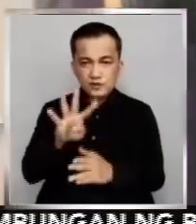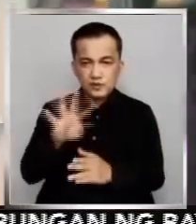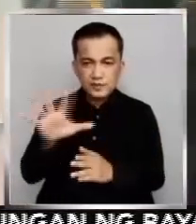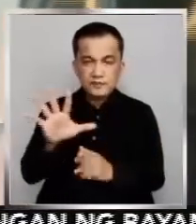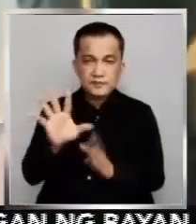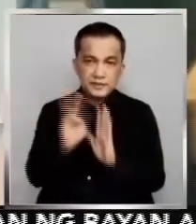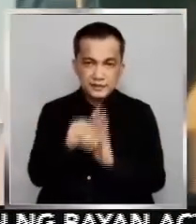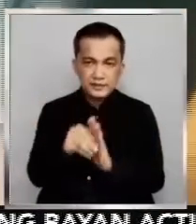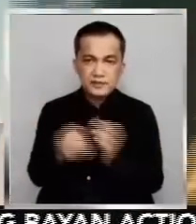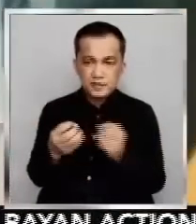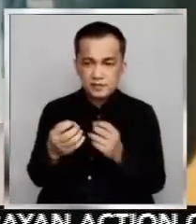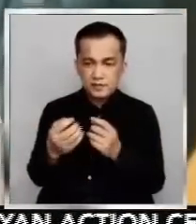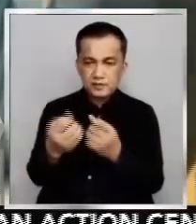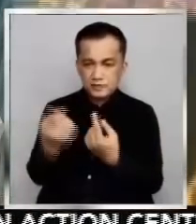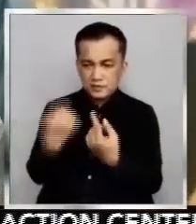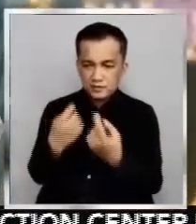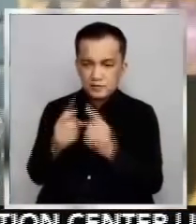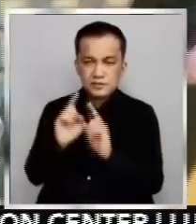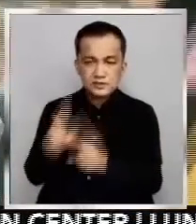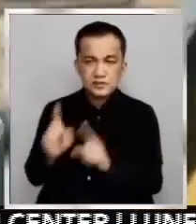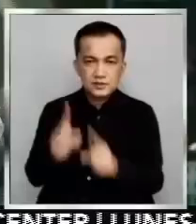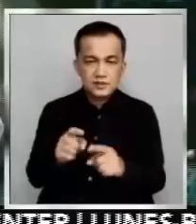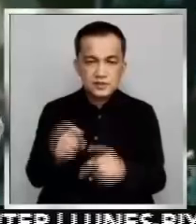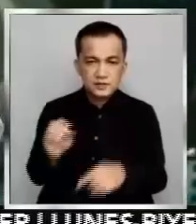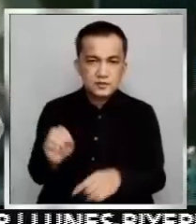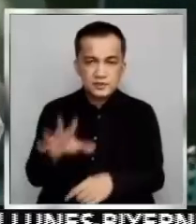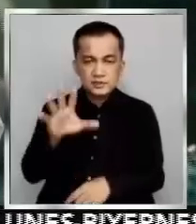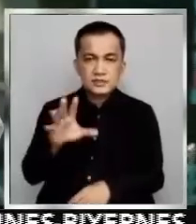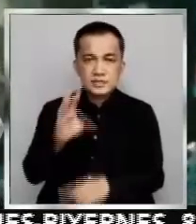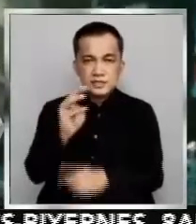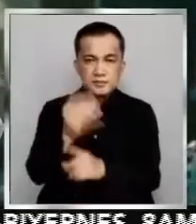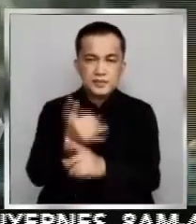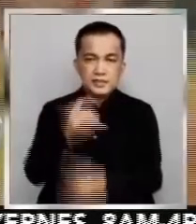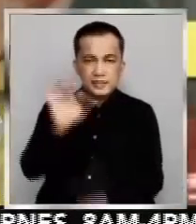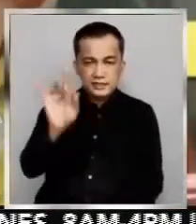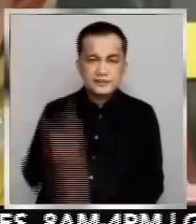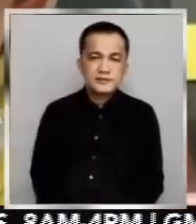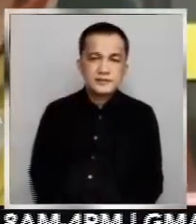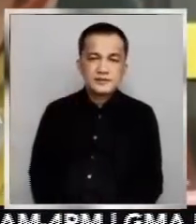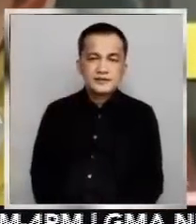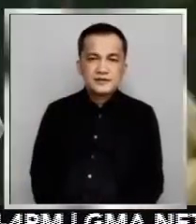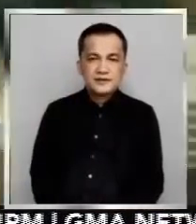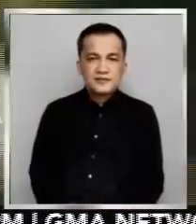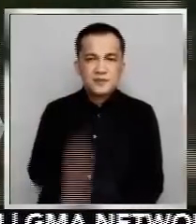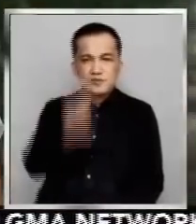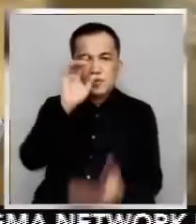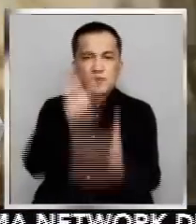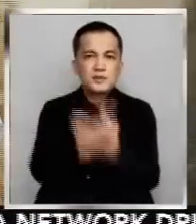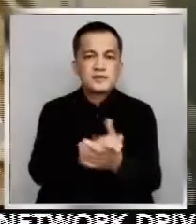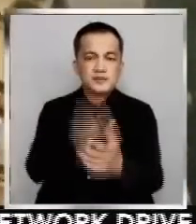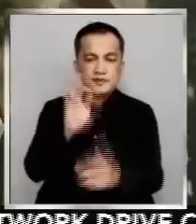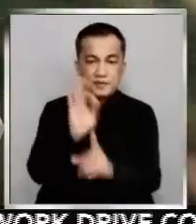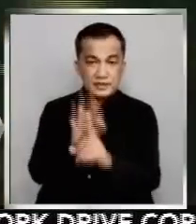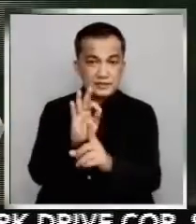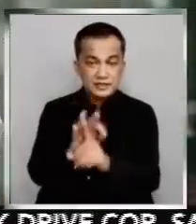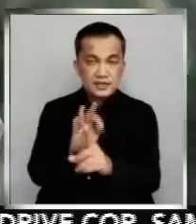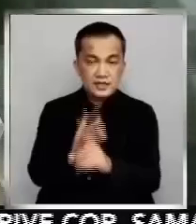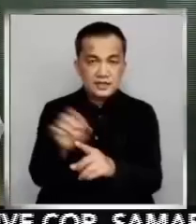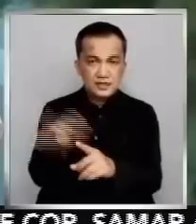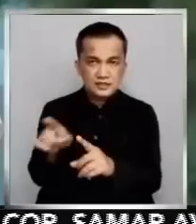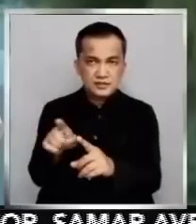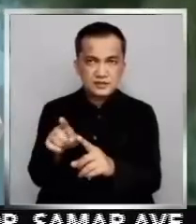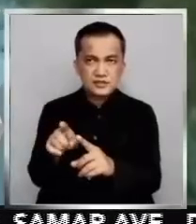masasagot kapag ipinalabas na ang serye sa May 8. Mapapahanga raw ang fans, lalo na sa mga